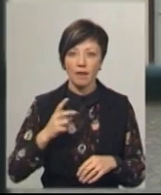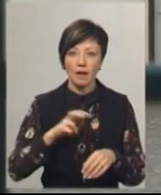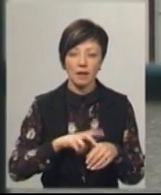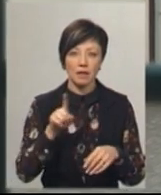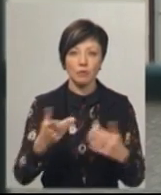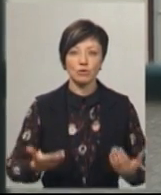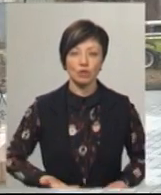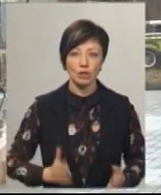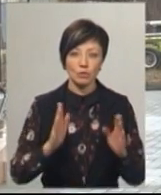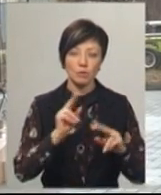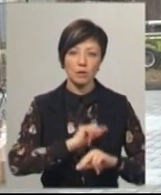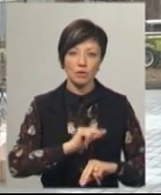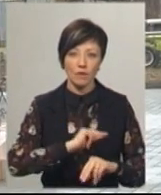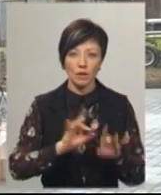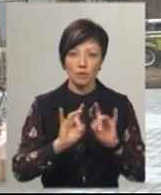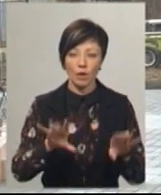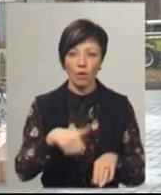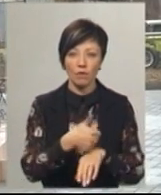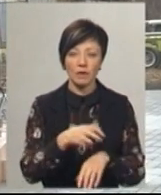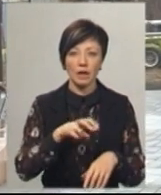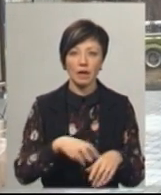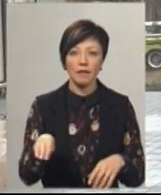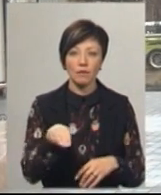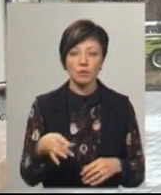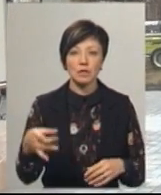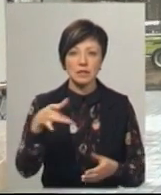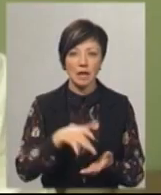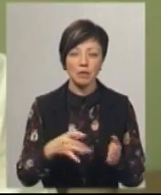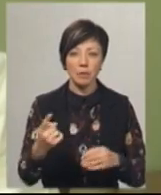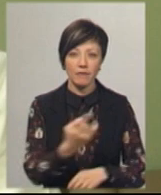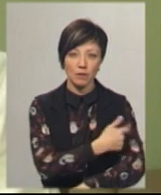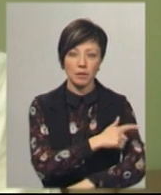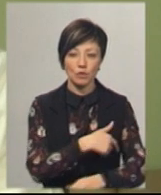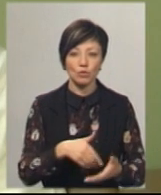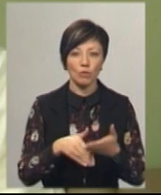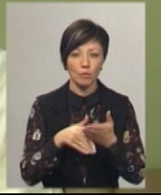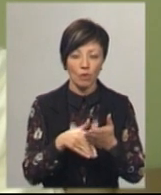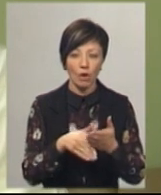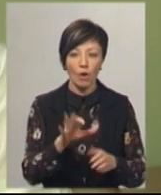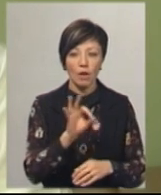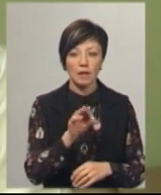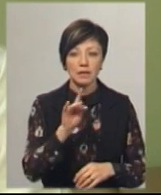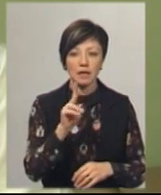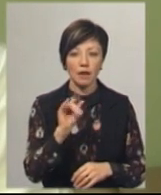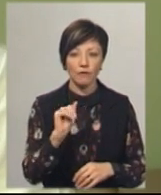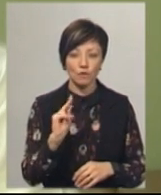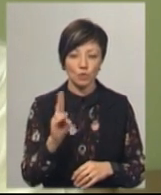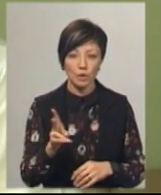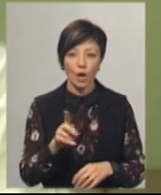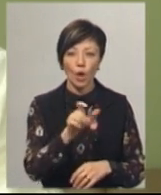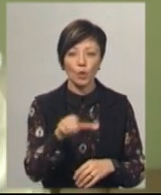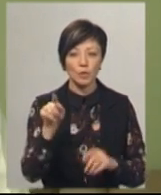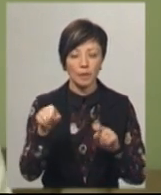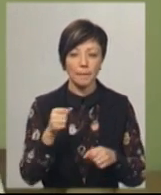буде жити та працювати, розповідає головна лікарка Теофіпольського центру, первинної медико-санітарної допомоги Олена Кравчук. Люди там